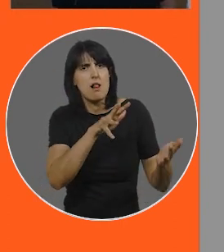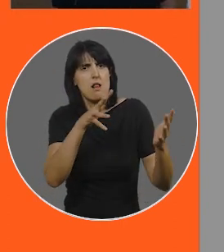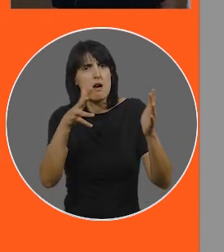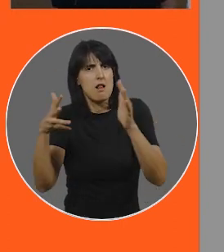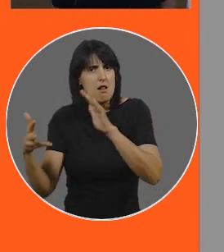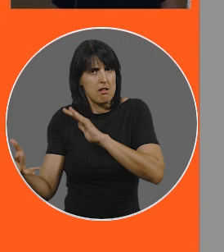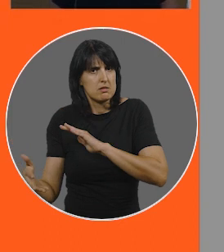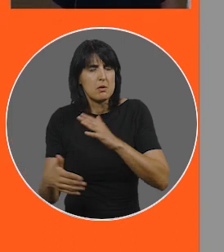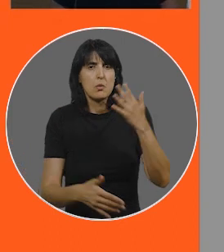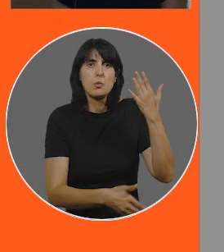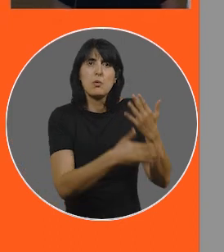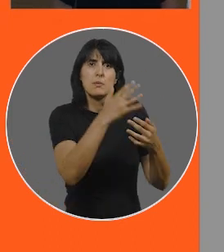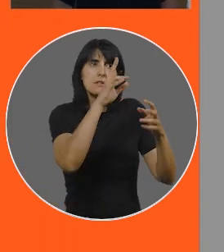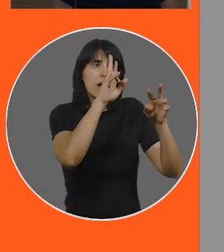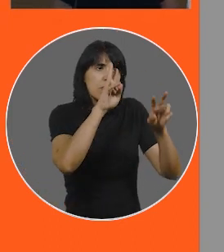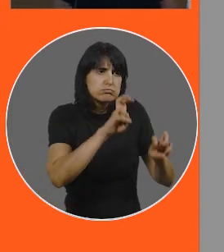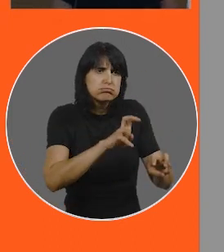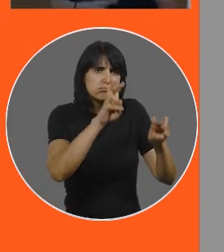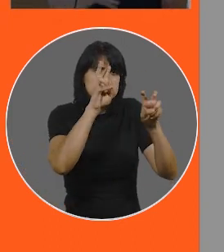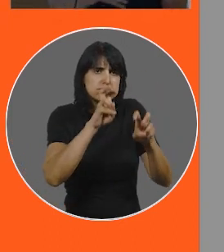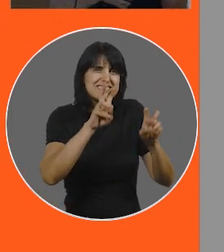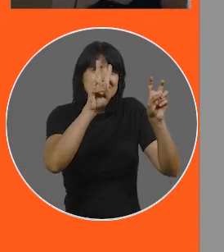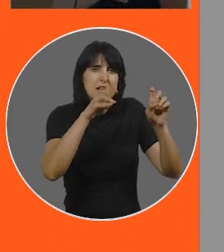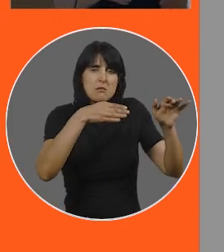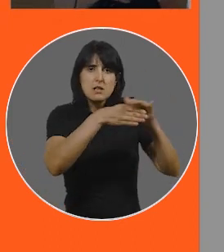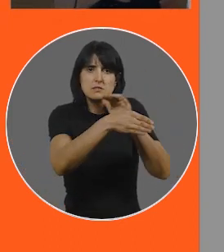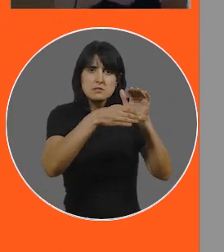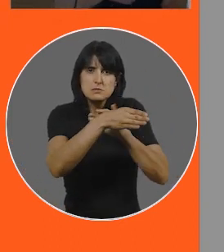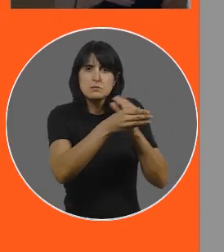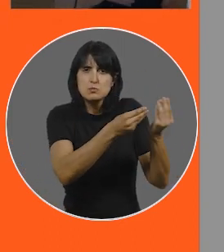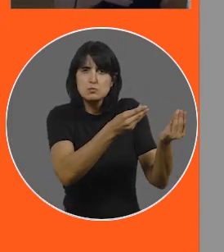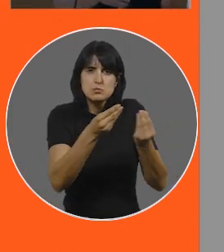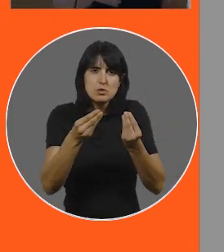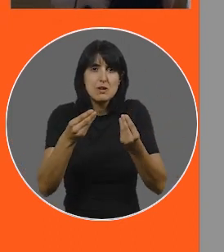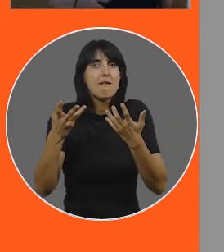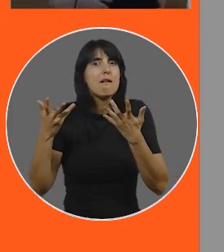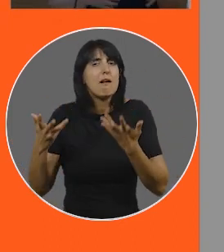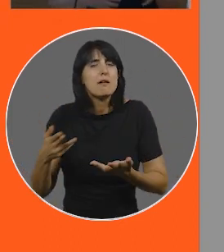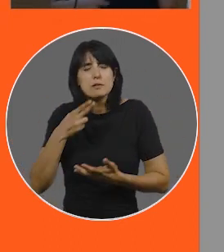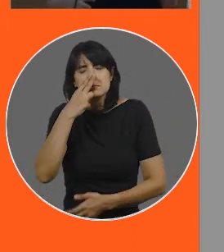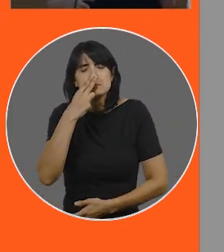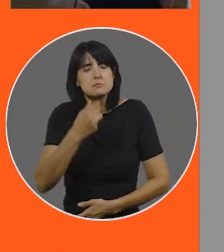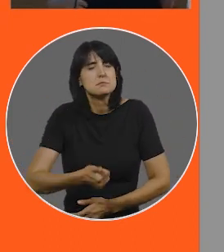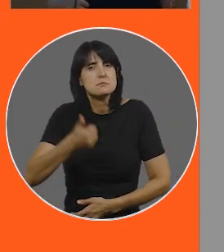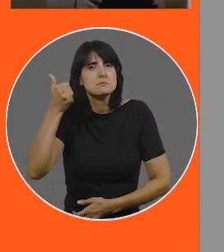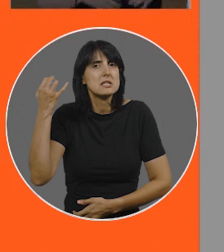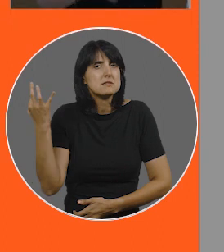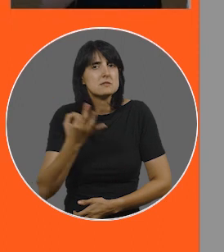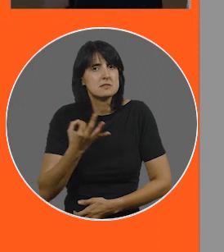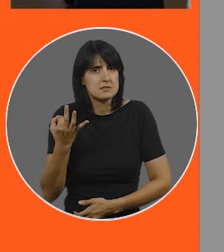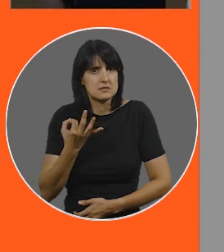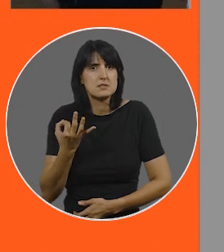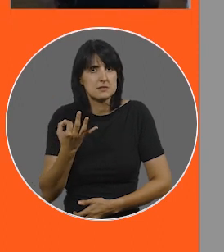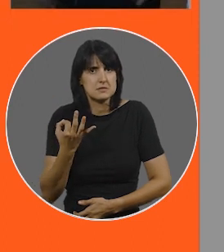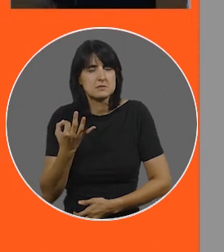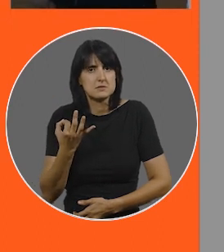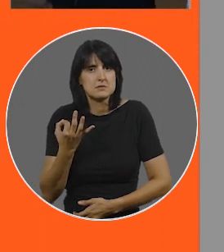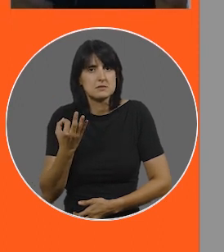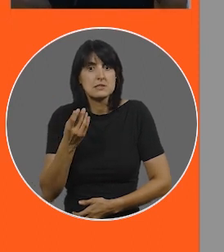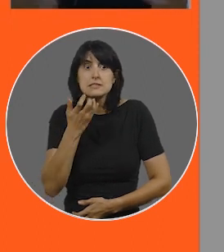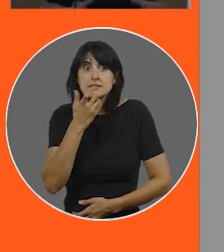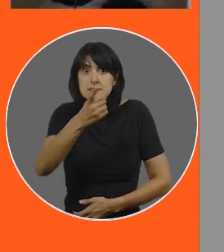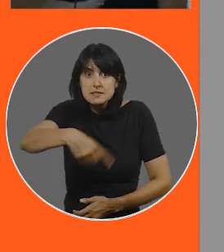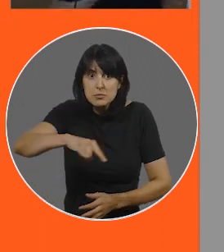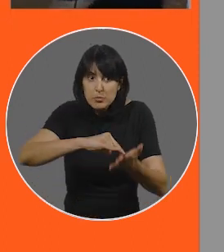diria que al principi potser fèiem moltes recerques sobre accessibilitat i ara el que ens interessa més, i aquí si hi ha algú interessat, teniu